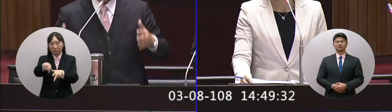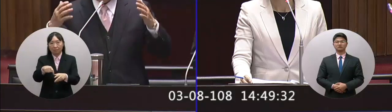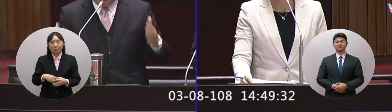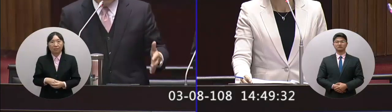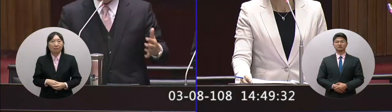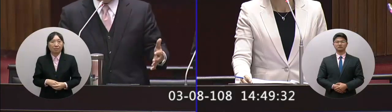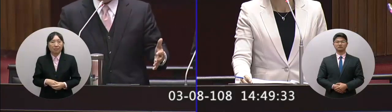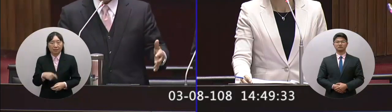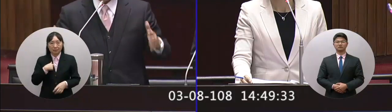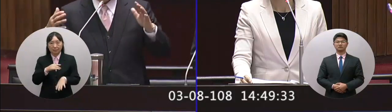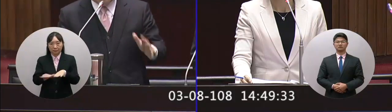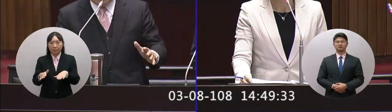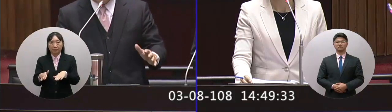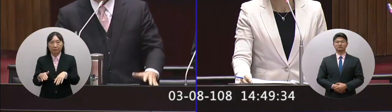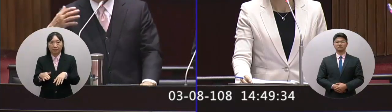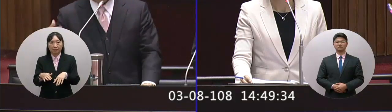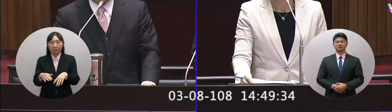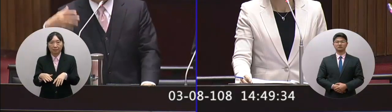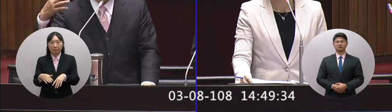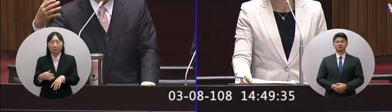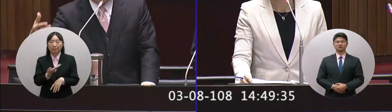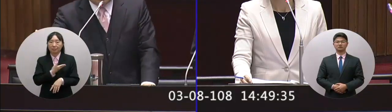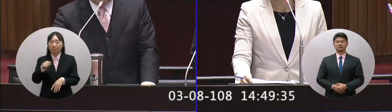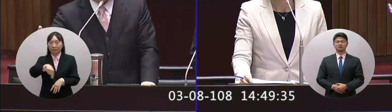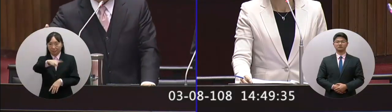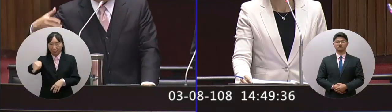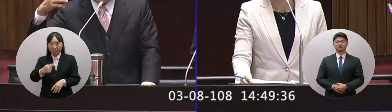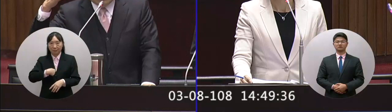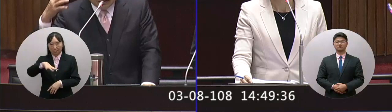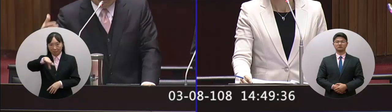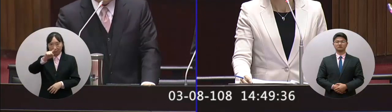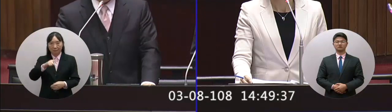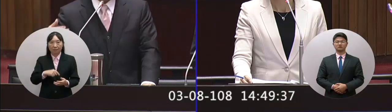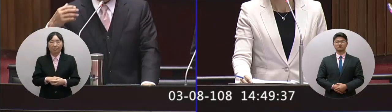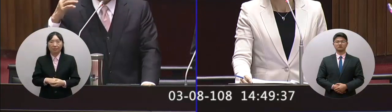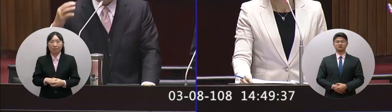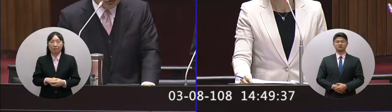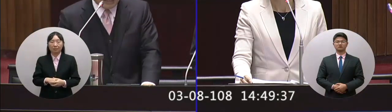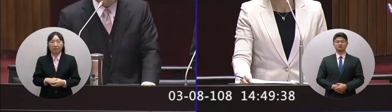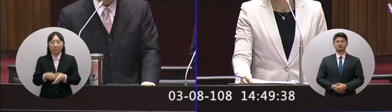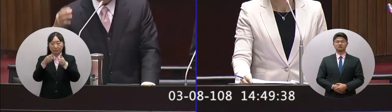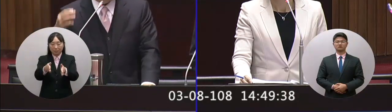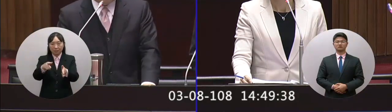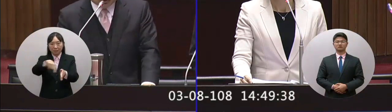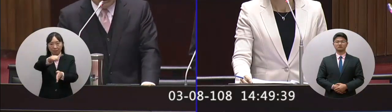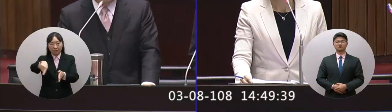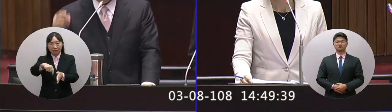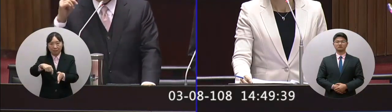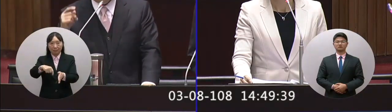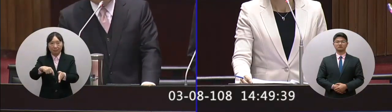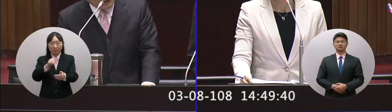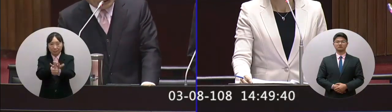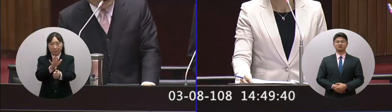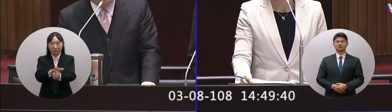我们放宽，希望能够优先能够加强辅导，除